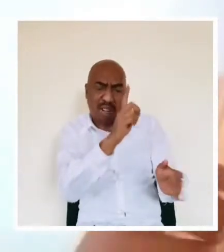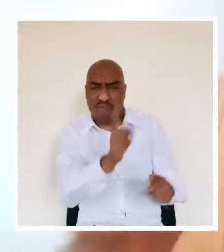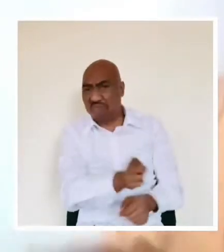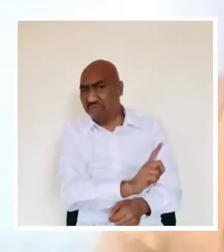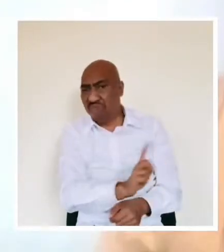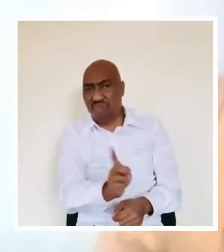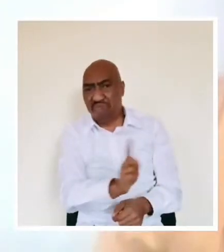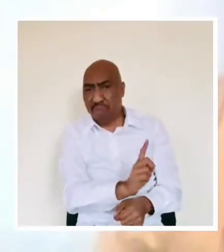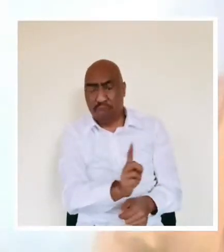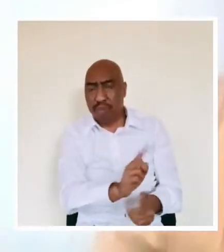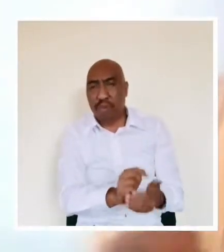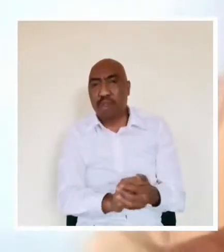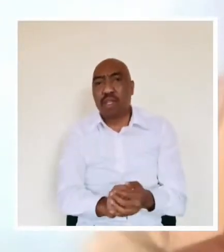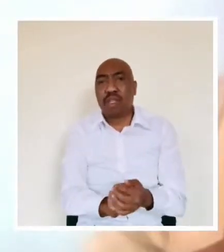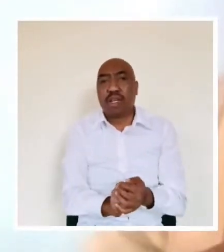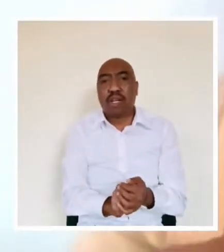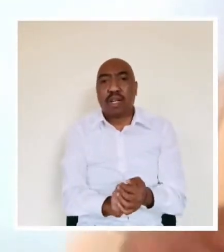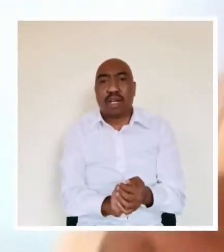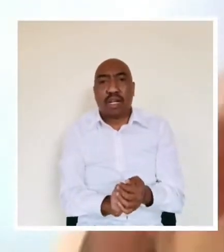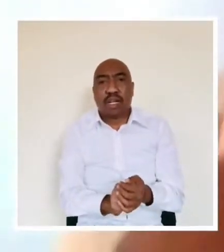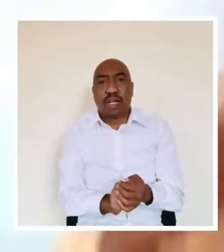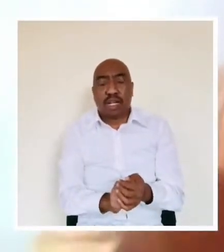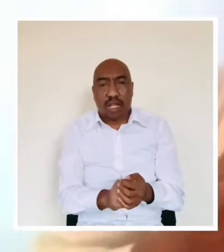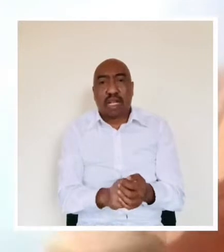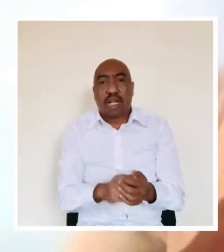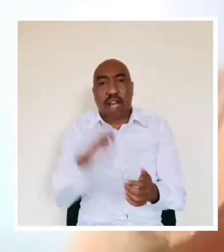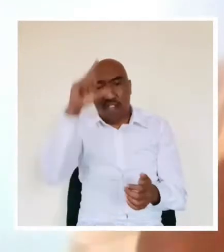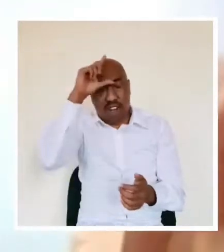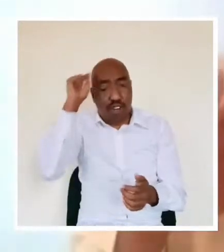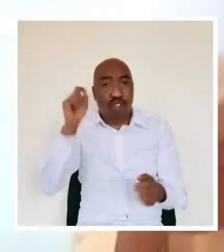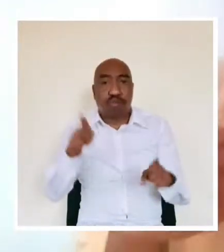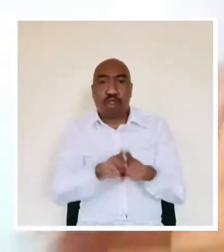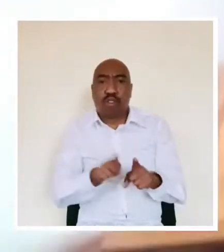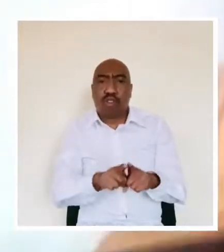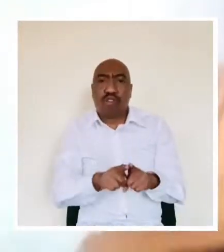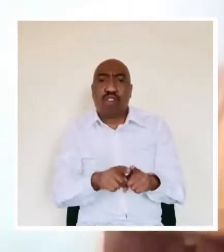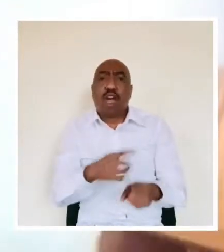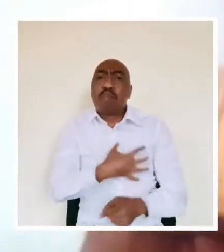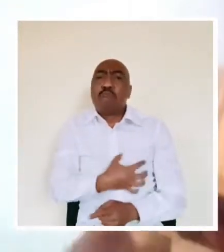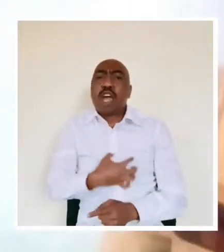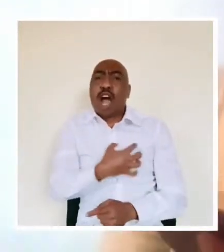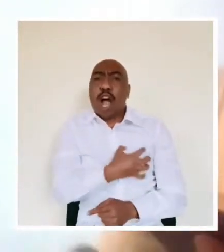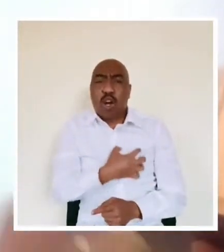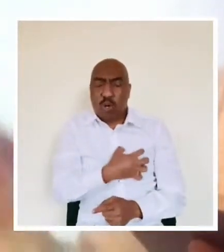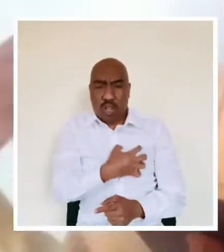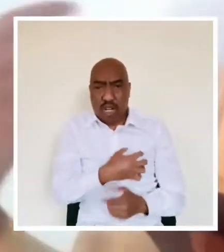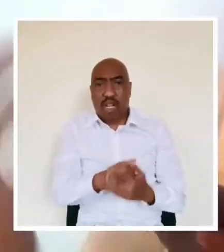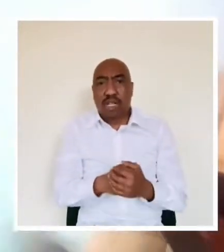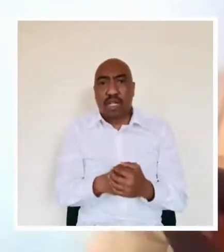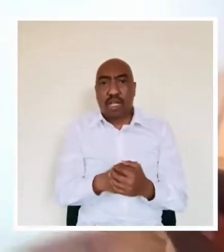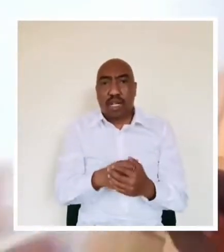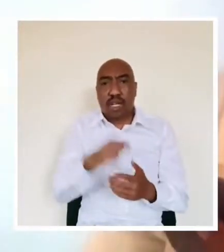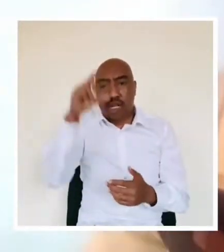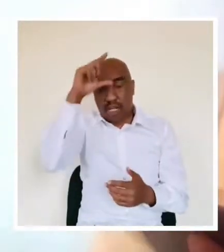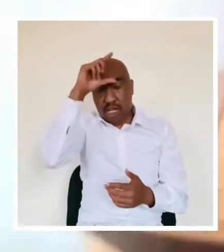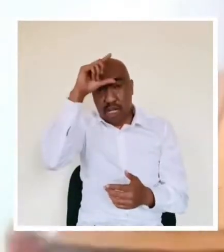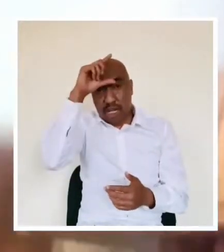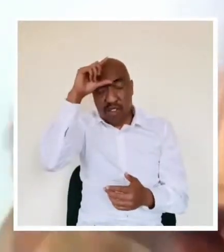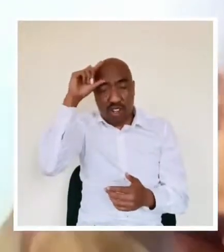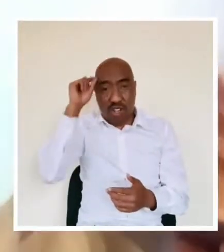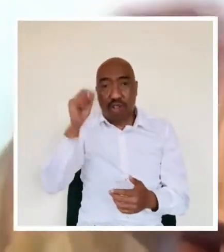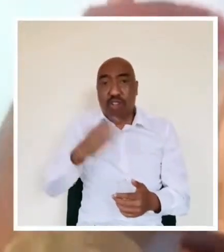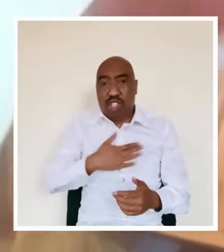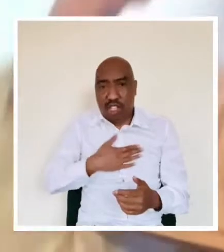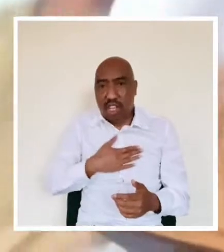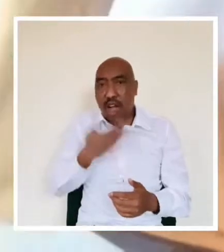Ils étaient pleins d'orgueil. Ils voulaient que les gens leur donnait des louanges,